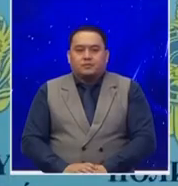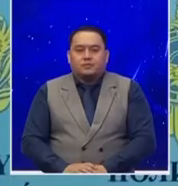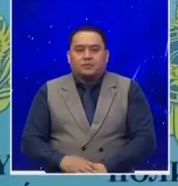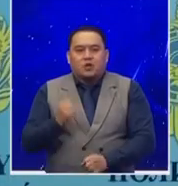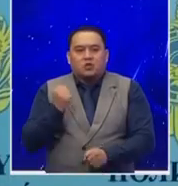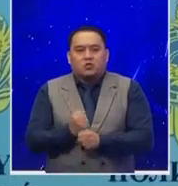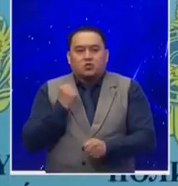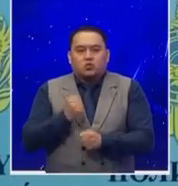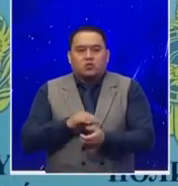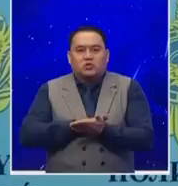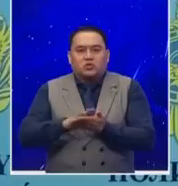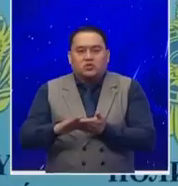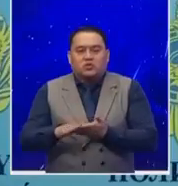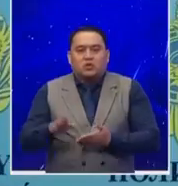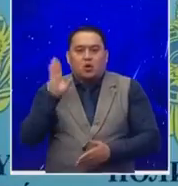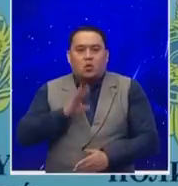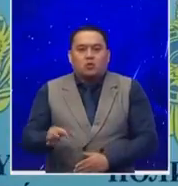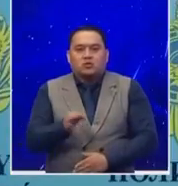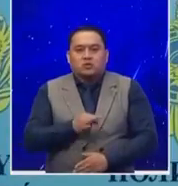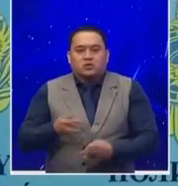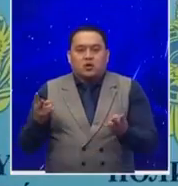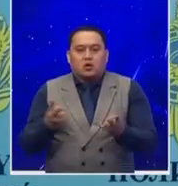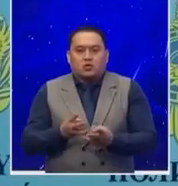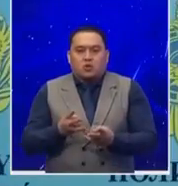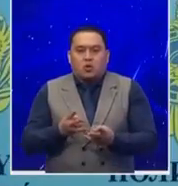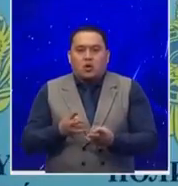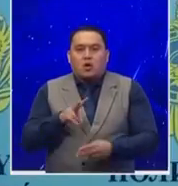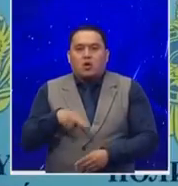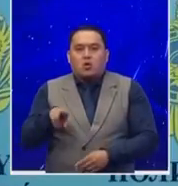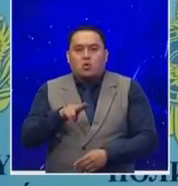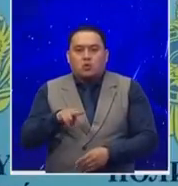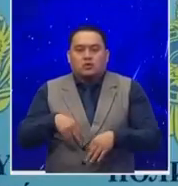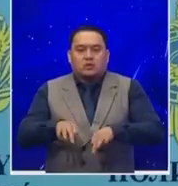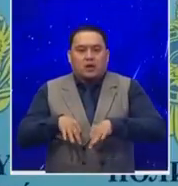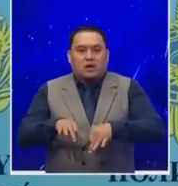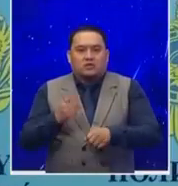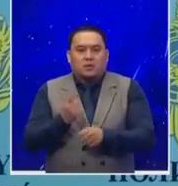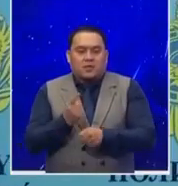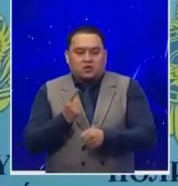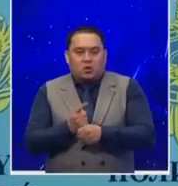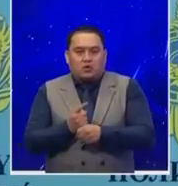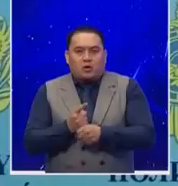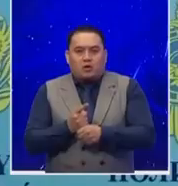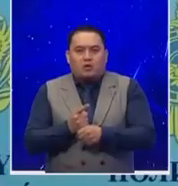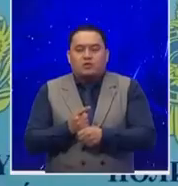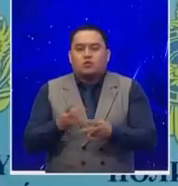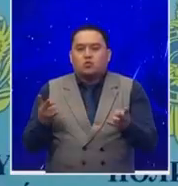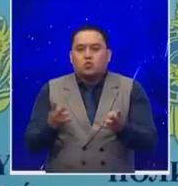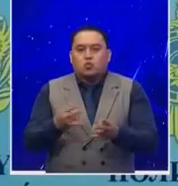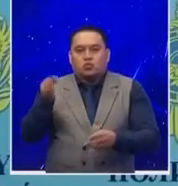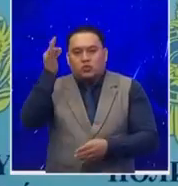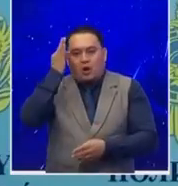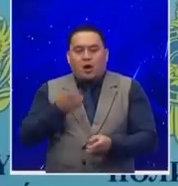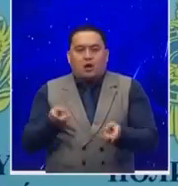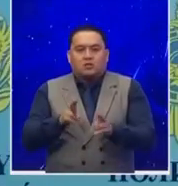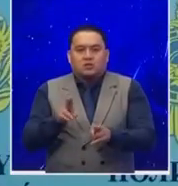Строго соблюдать чистоту на озере среди рыболовов, не ездить на льду транспортными средствами. Также следует помнить о необходимости не